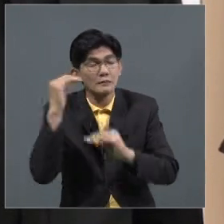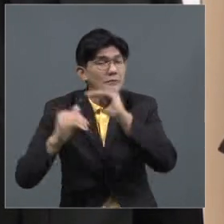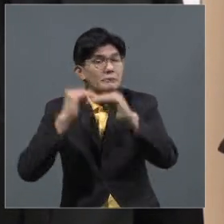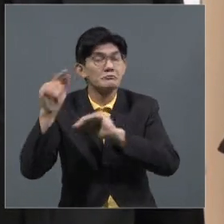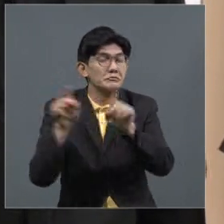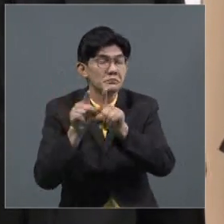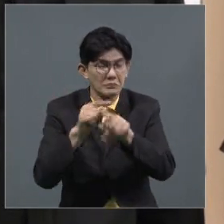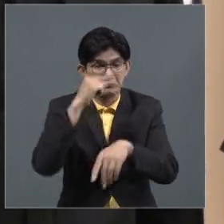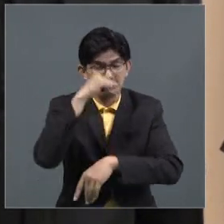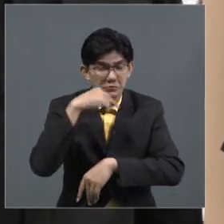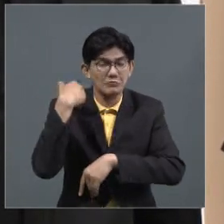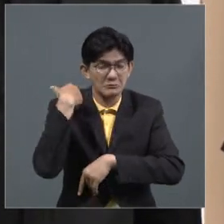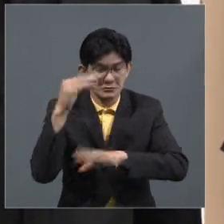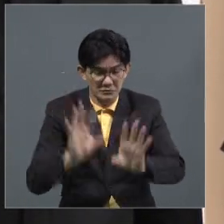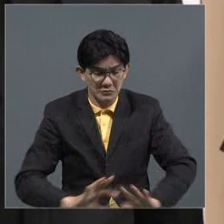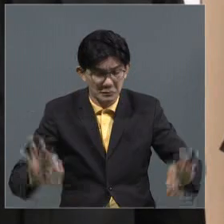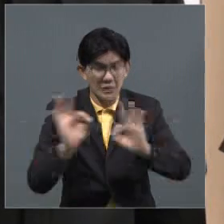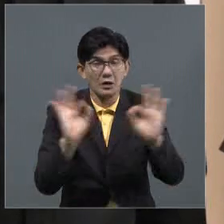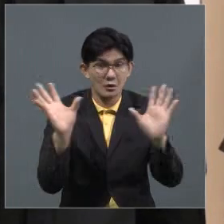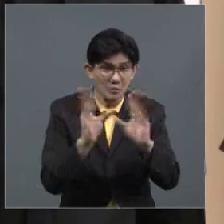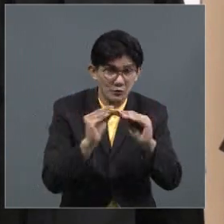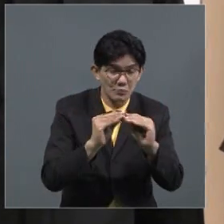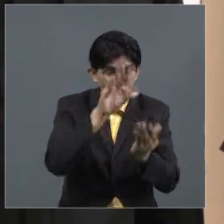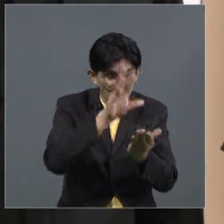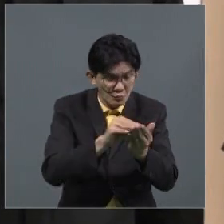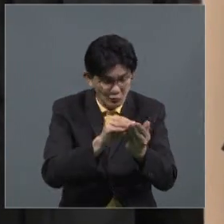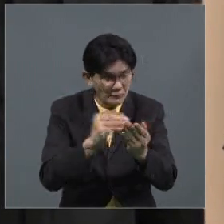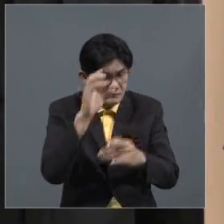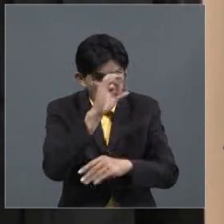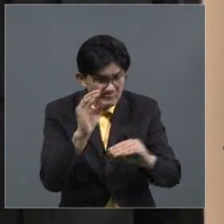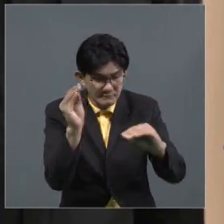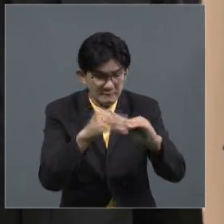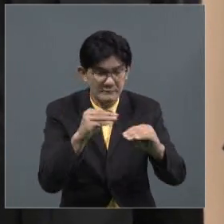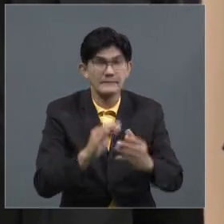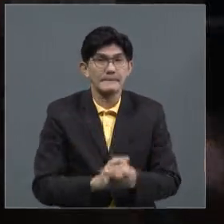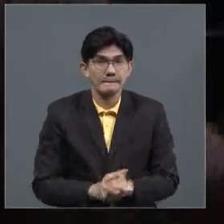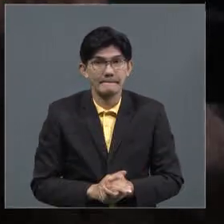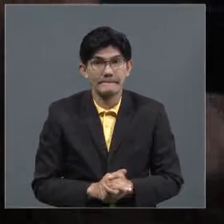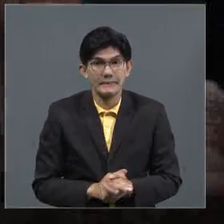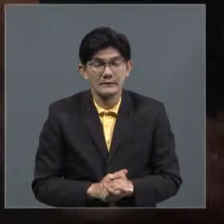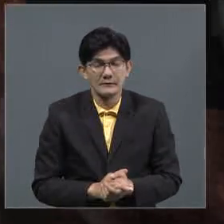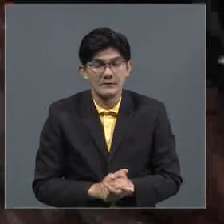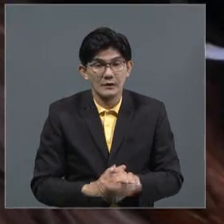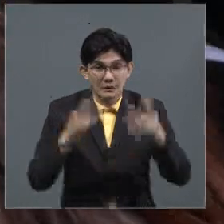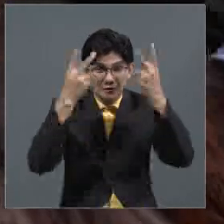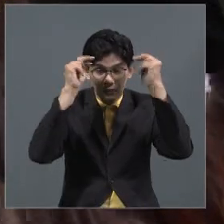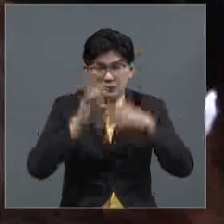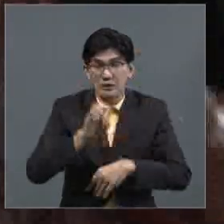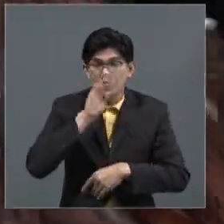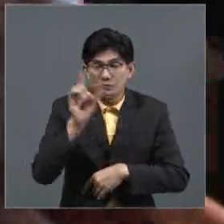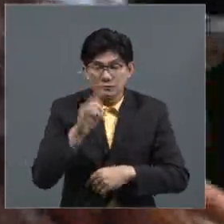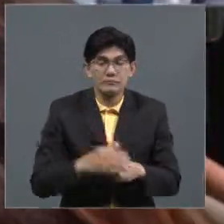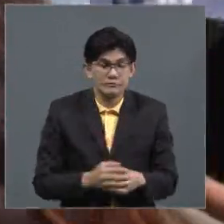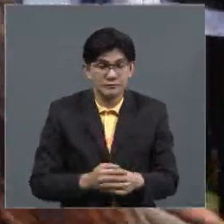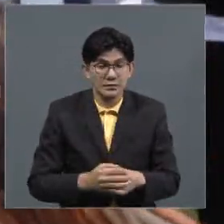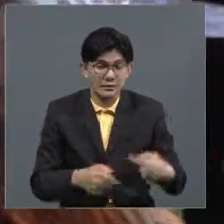ปซึ่งก็คงต้องมีการไปประชุมแล้วก็หาข้อมูลเพิ่มมากขึ้นนะครับ นอกจากนี้นะคะนายกรัฐมนตรียังกล่าวด้วยว่